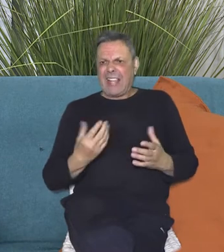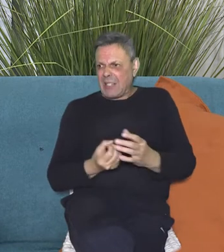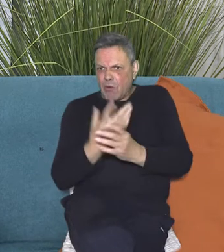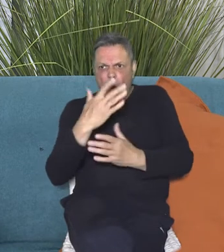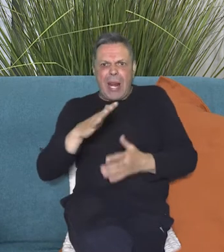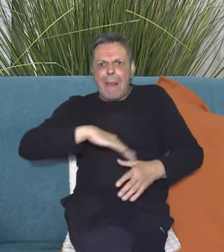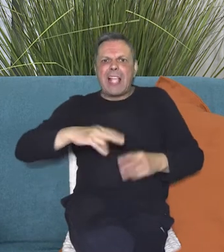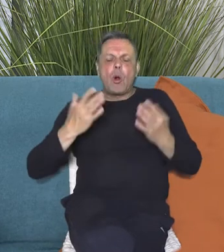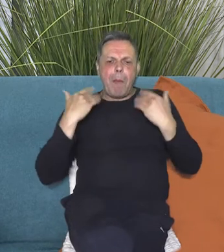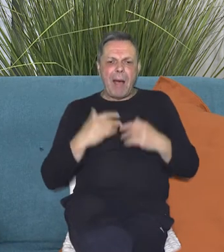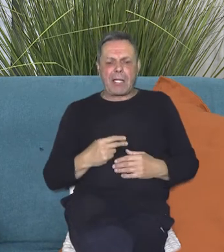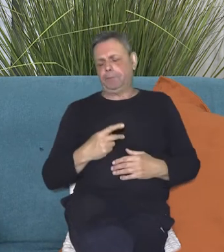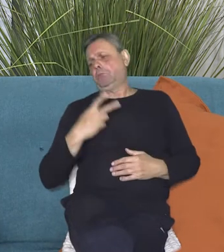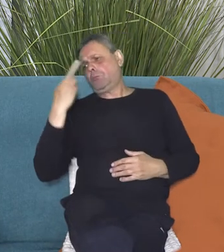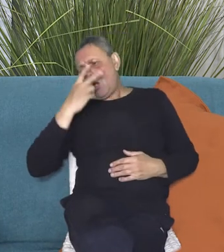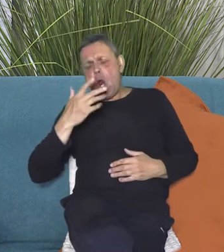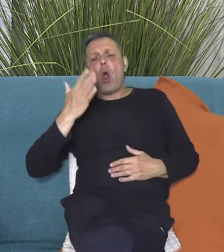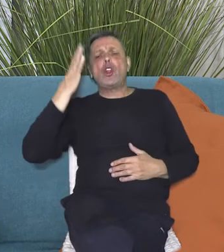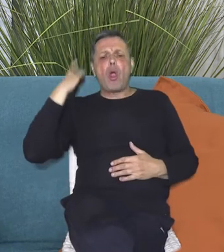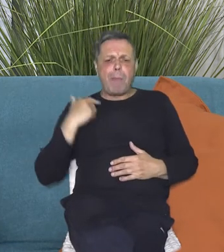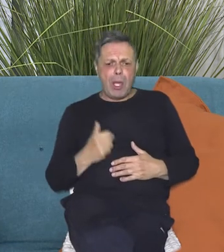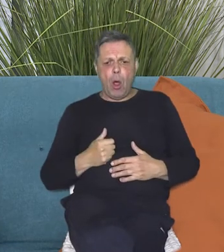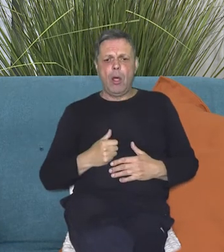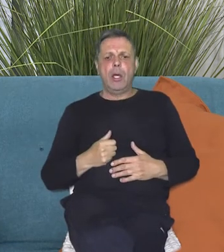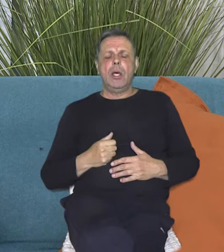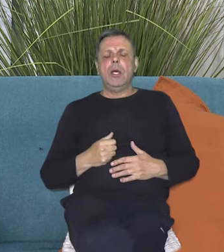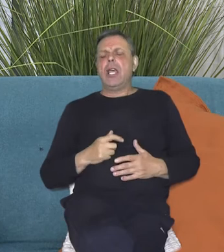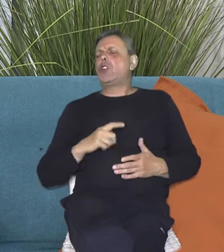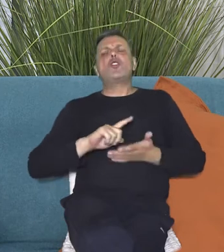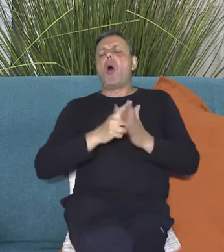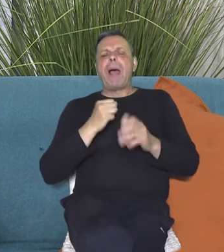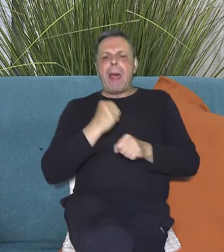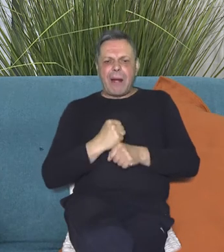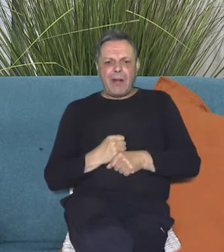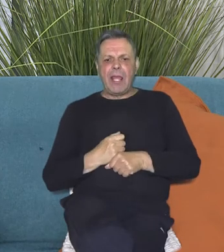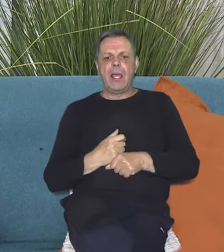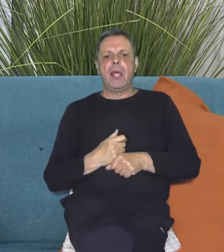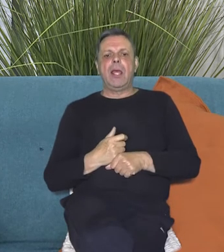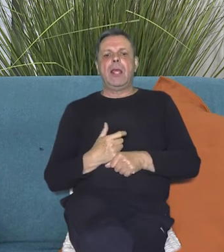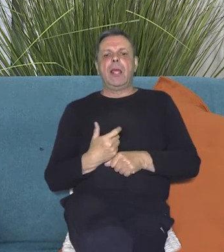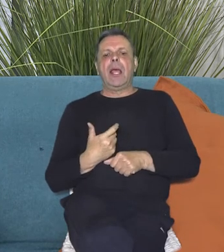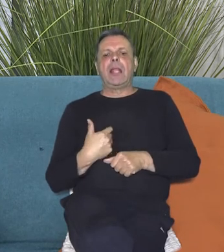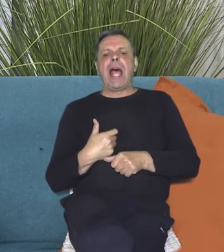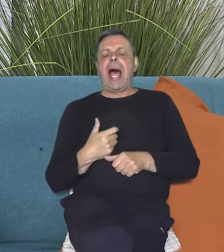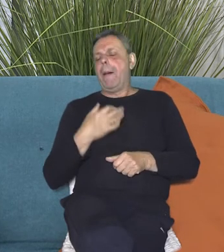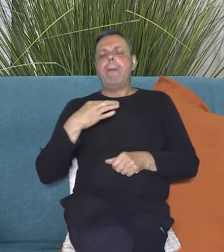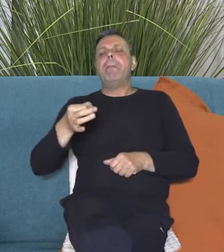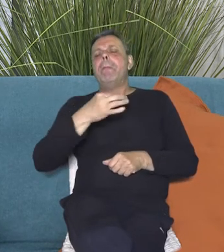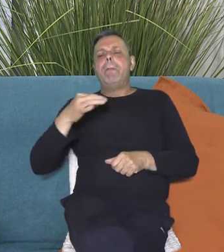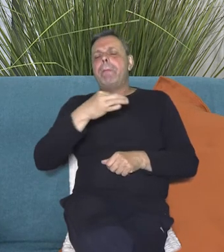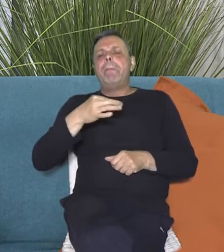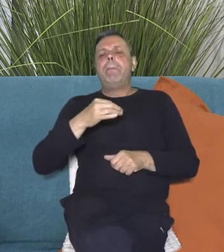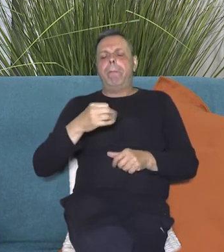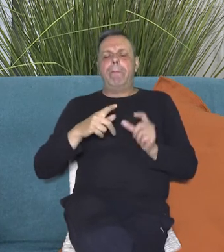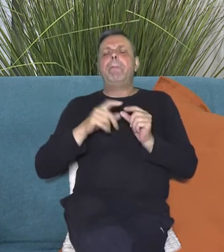uspostave Nacionalnog parka i logično što smo i uradili, a to je da sa